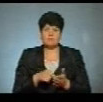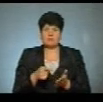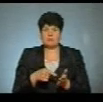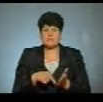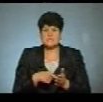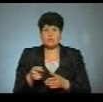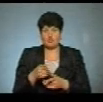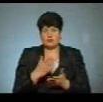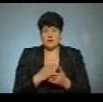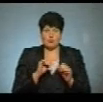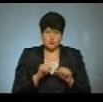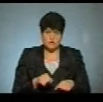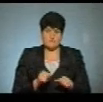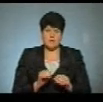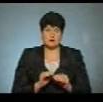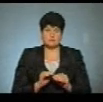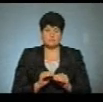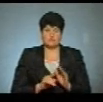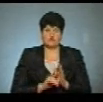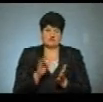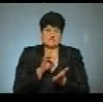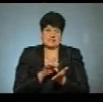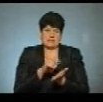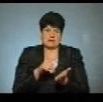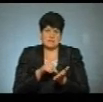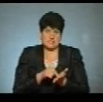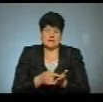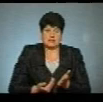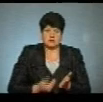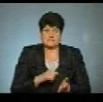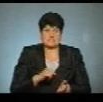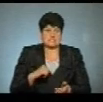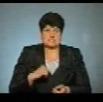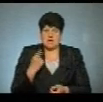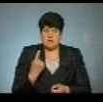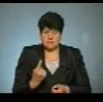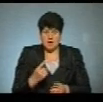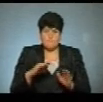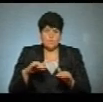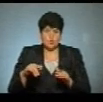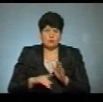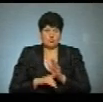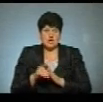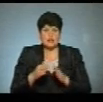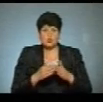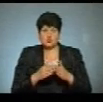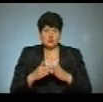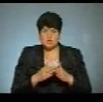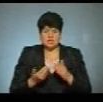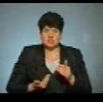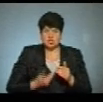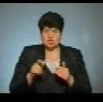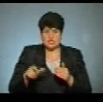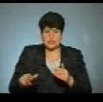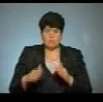є така можливість. Він поселився практично в центрі міста, де проживав сам. Проте згодом почали сусіди, жителі будинку, в